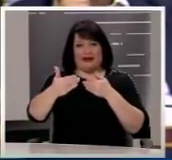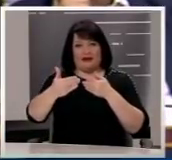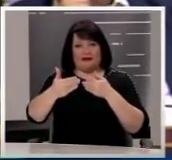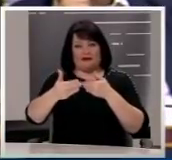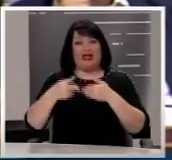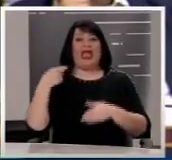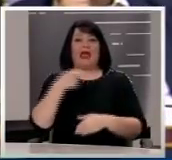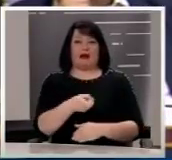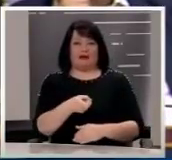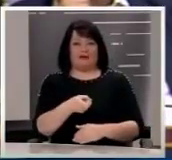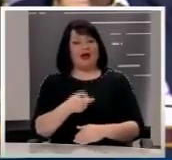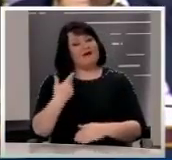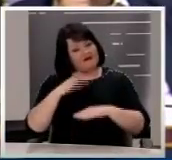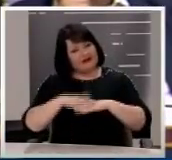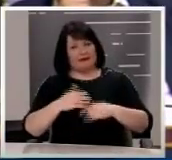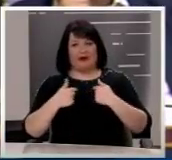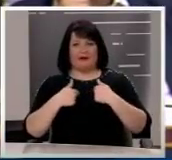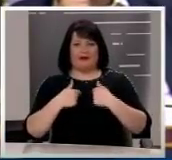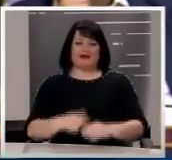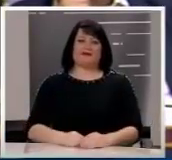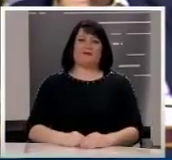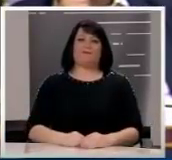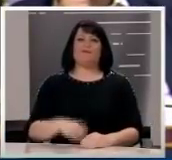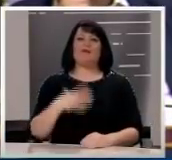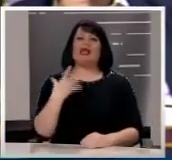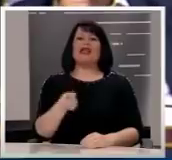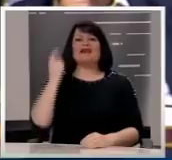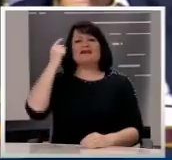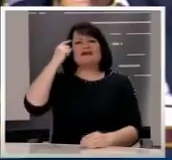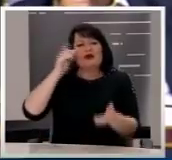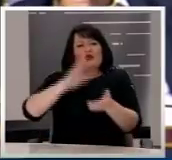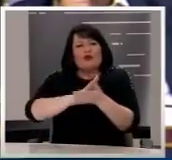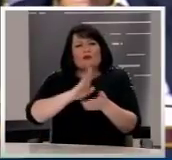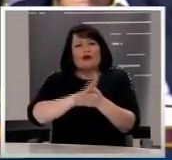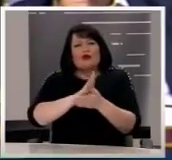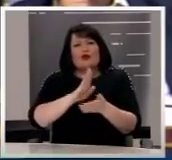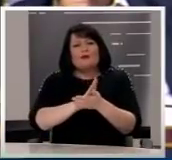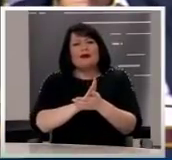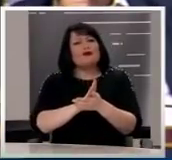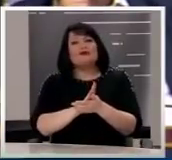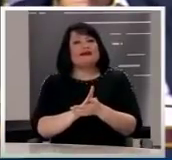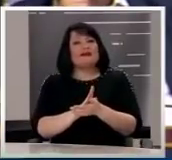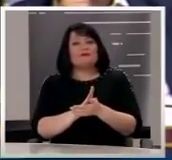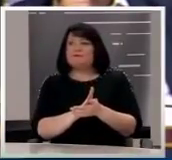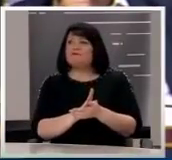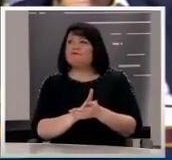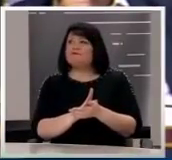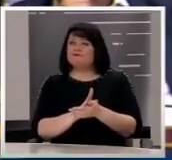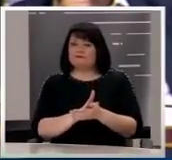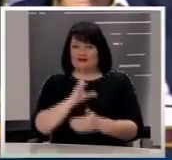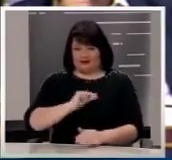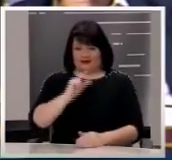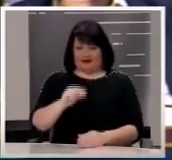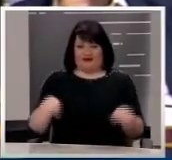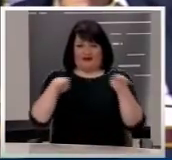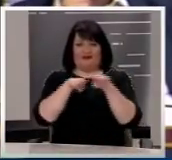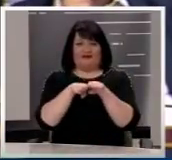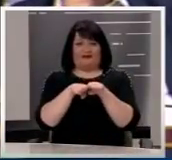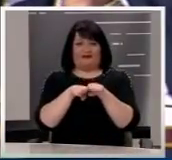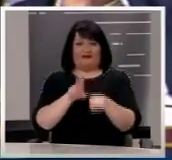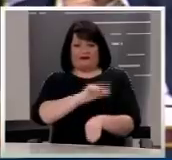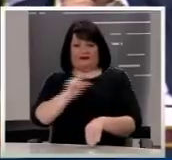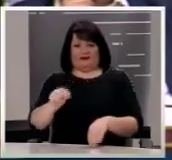πράγματι, διαπιστώνω, μία αιμονή να εξισώνετε την αριστερά σε